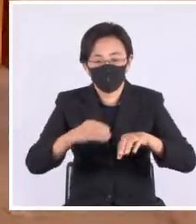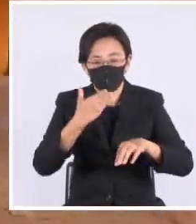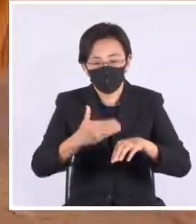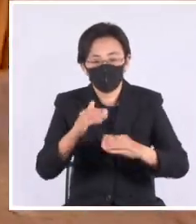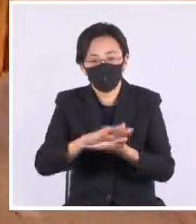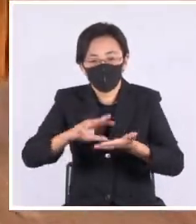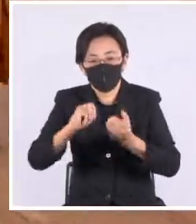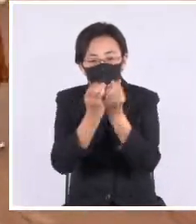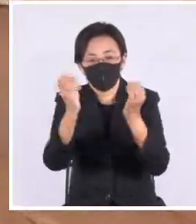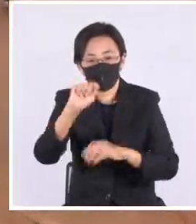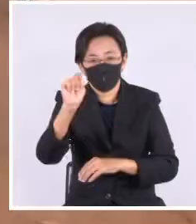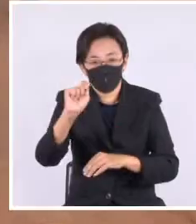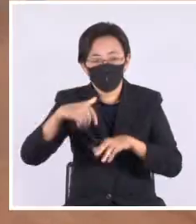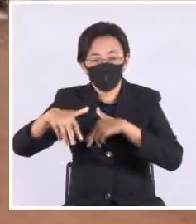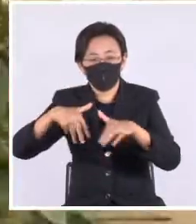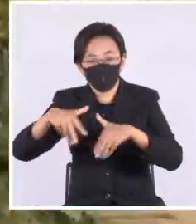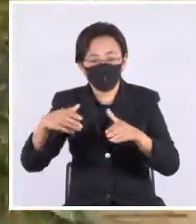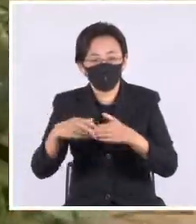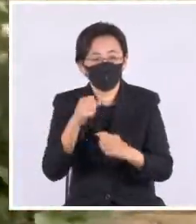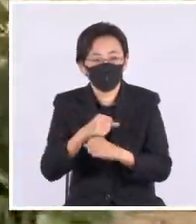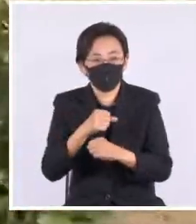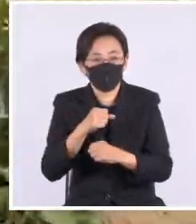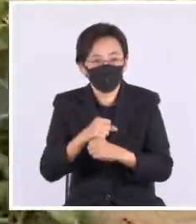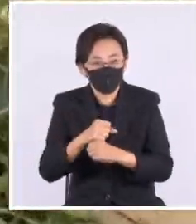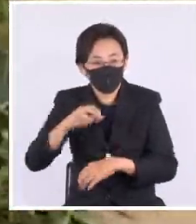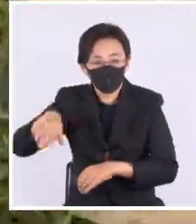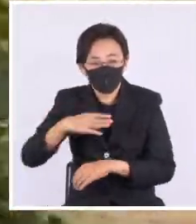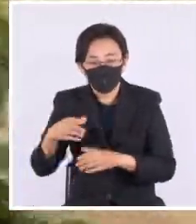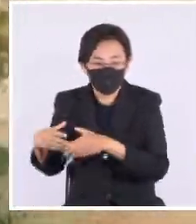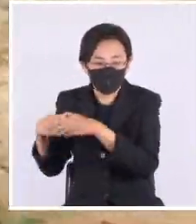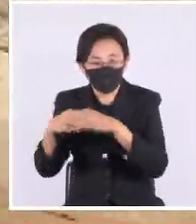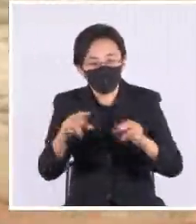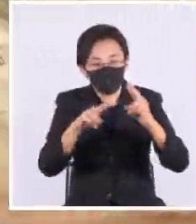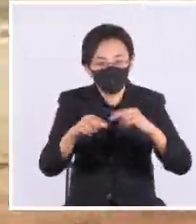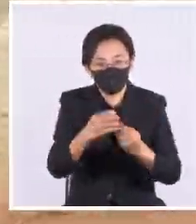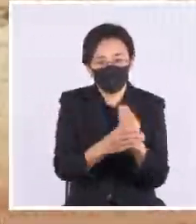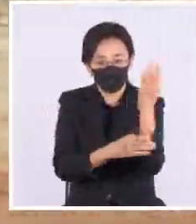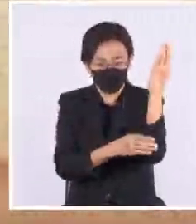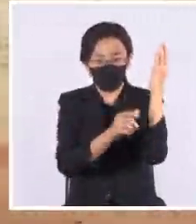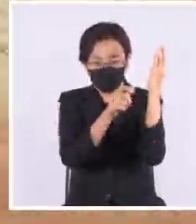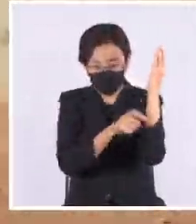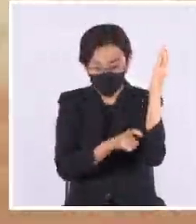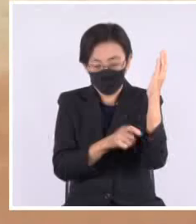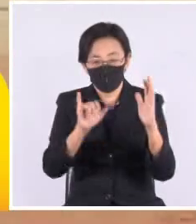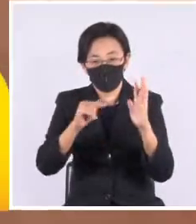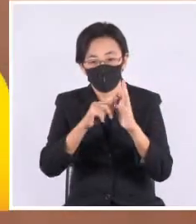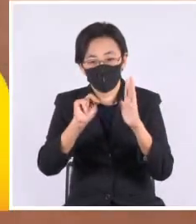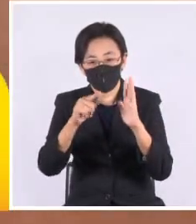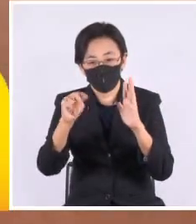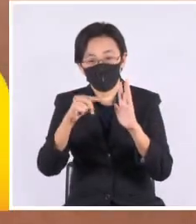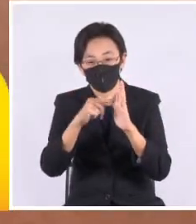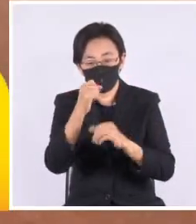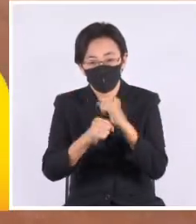ธรรมศาสตร์เพราะประชาชนแล้วก็ทีมงานค่ะนี่ลงพื้นที่สำรวจต้นยางนาที่มีอายุกว่า 100ปี